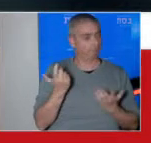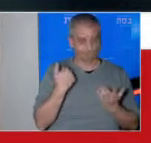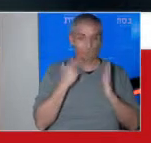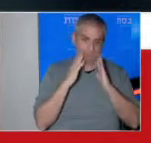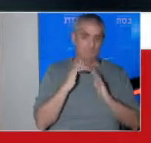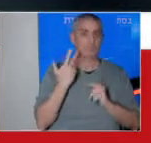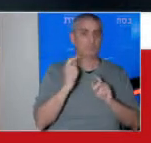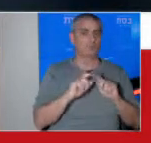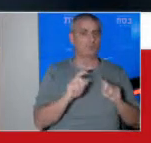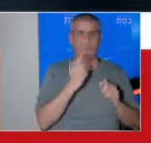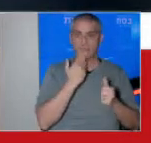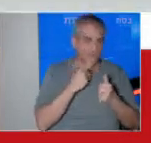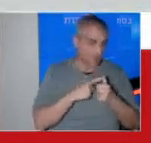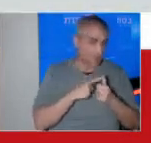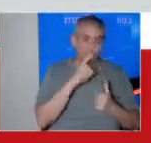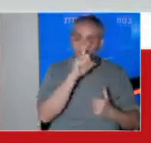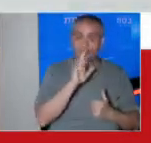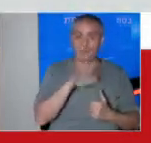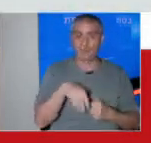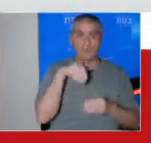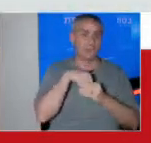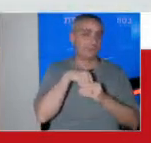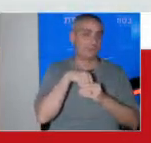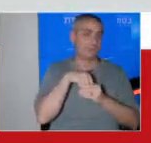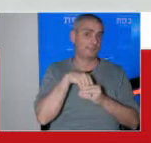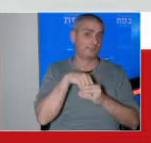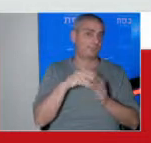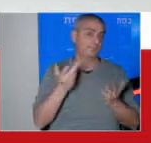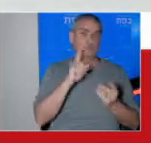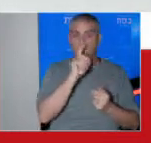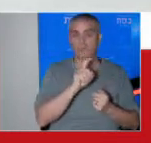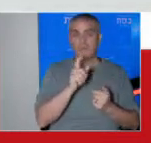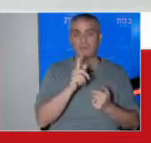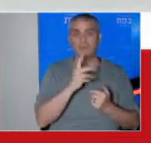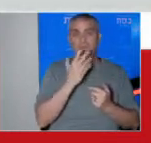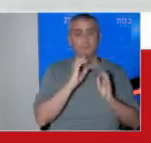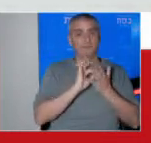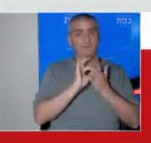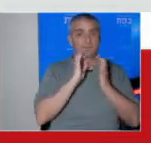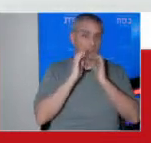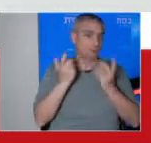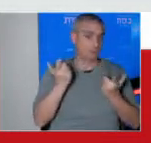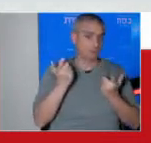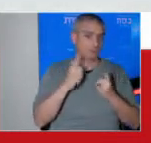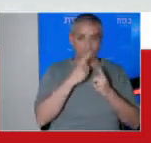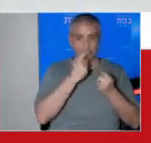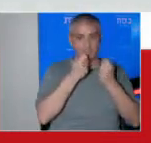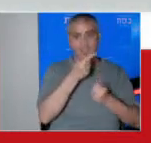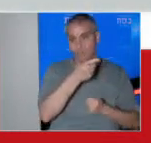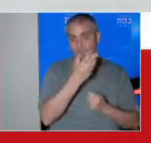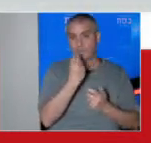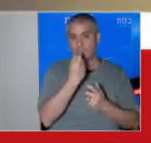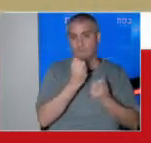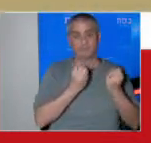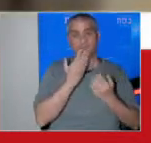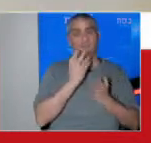שיהיו כתוביות בעברית, ויכול להיות שגם יהיו תכנים, יכול להיות שגם משרד התקשורת התחיל לחייב אותם, נכון. הרבה